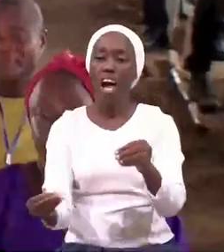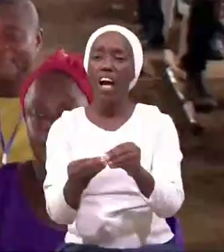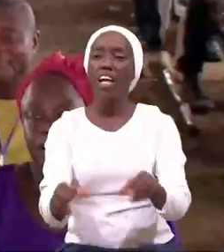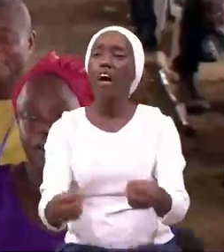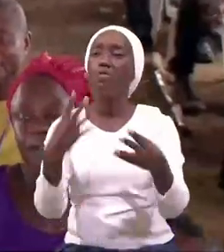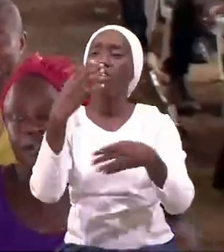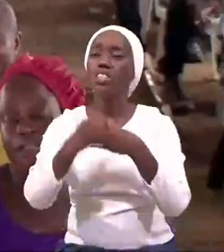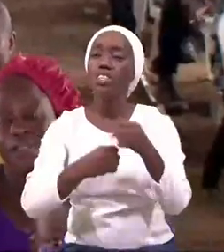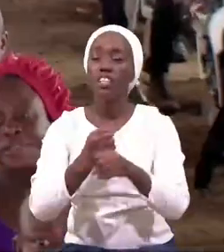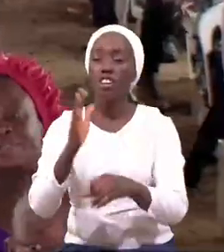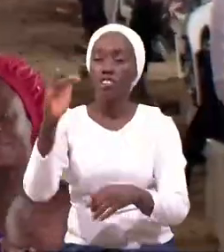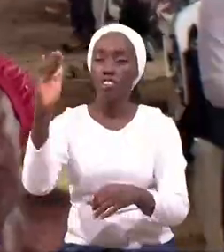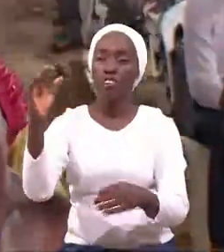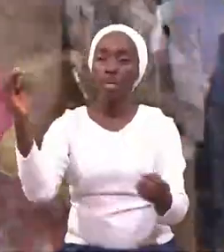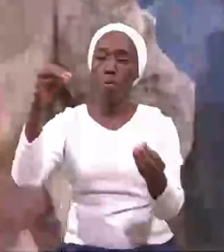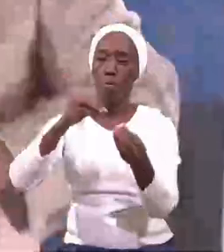Combien d'années?